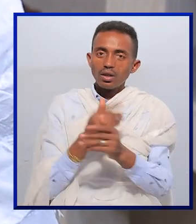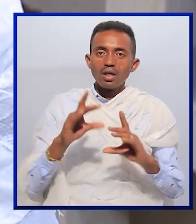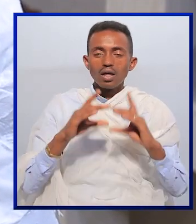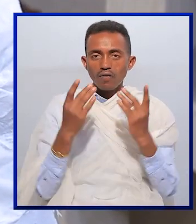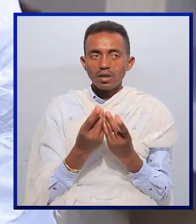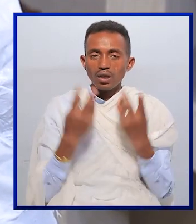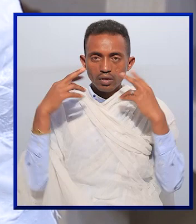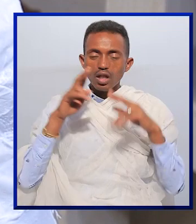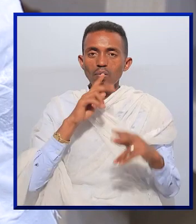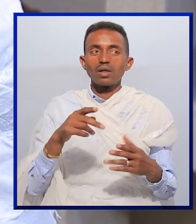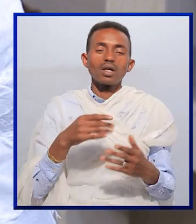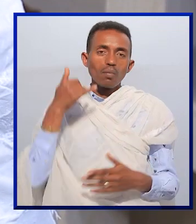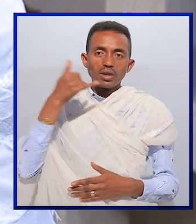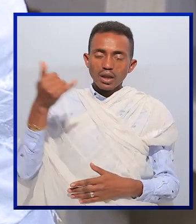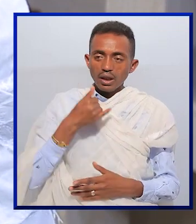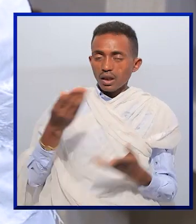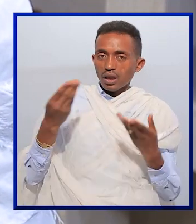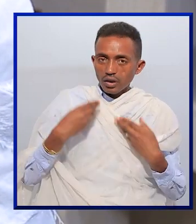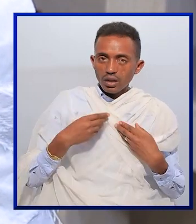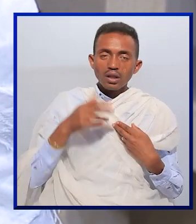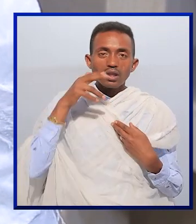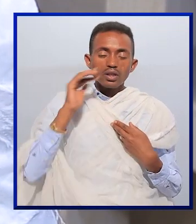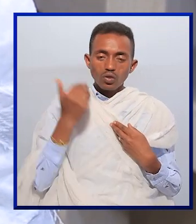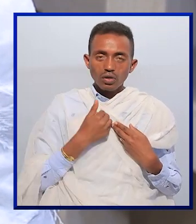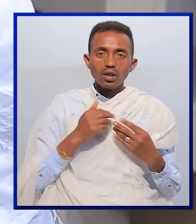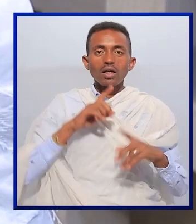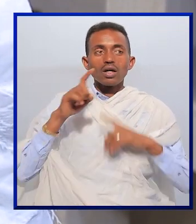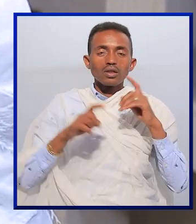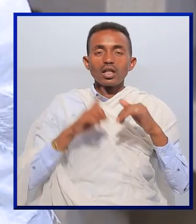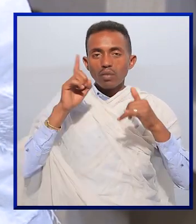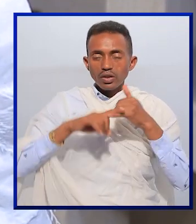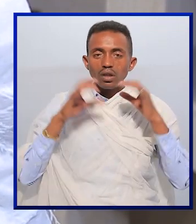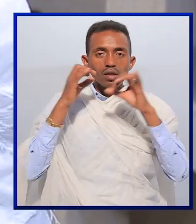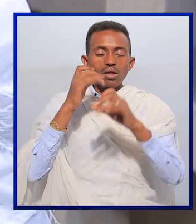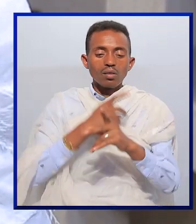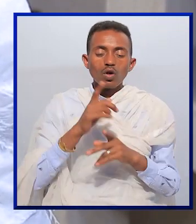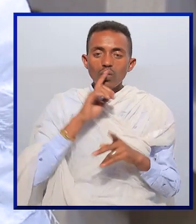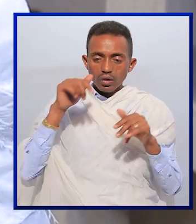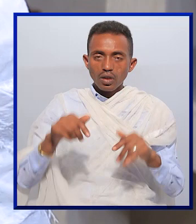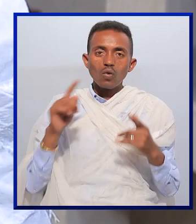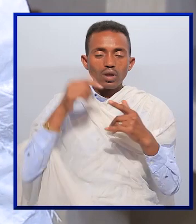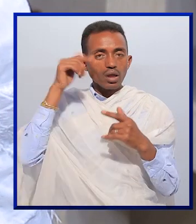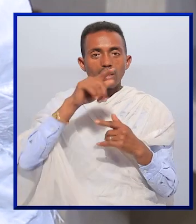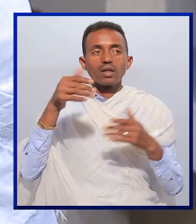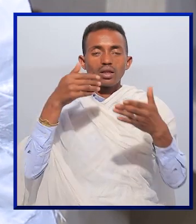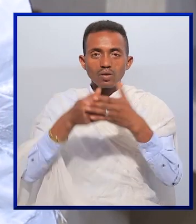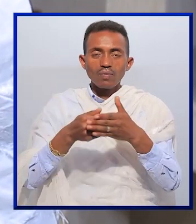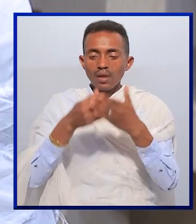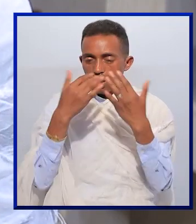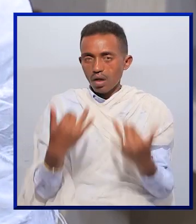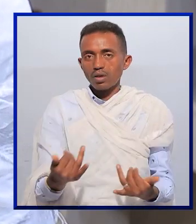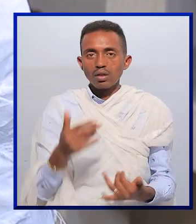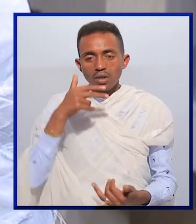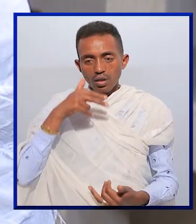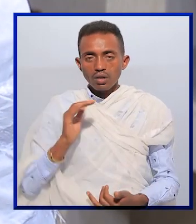እንግዲህ እህታችን የዘጋችውን ስልኳንም ከፍታ ድጋሚ ደውላልን ከኛ ጋር የምክር አገልግሎት ወደሚሰጡ